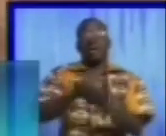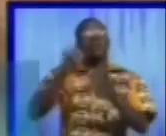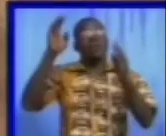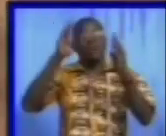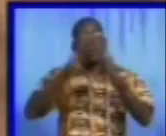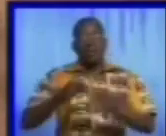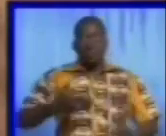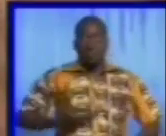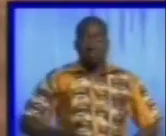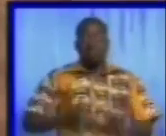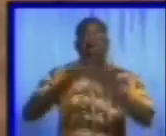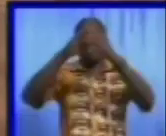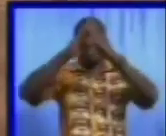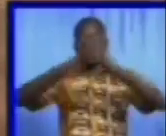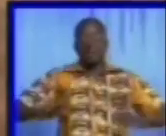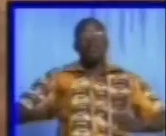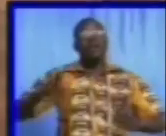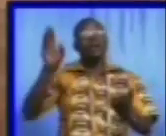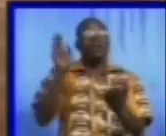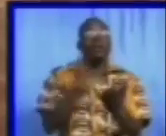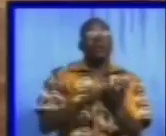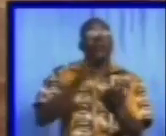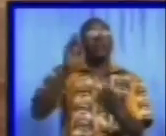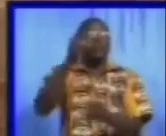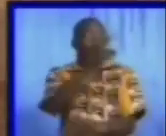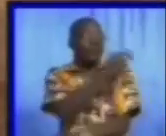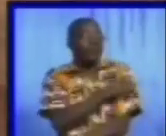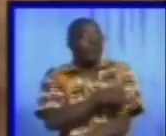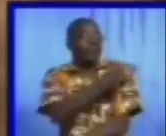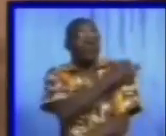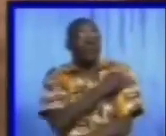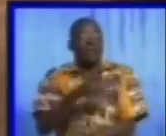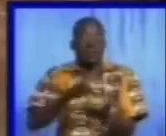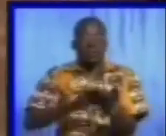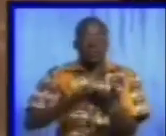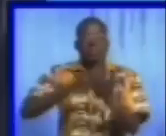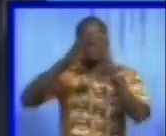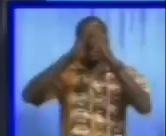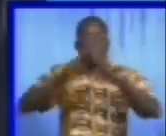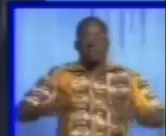un laboratoire, un dépôt pharmaceutique et une salle d'hospitalisation.